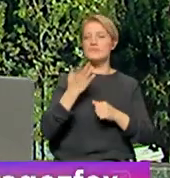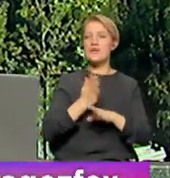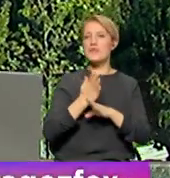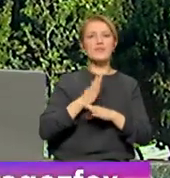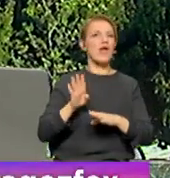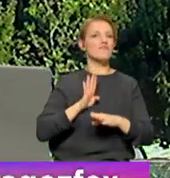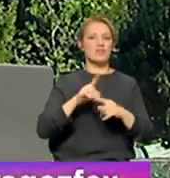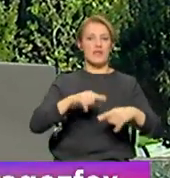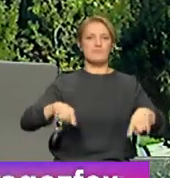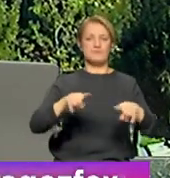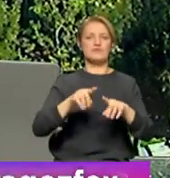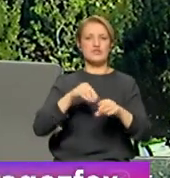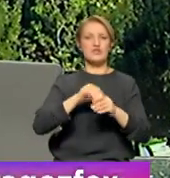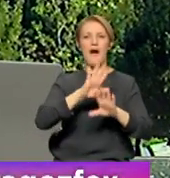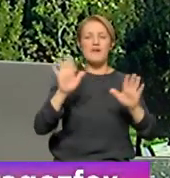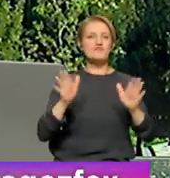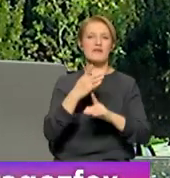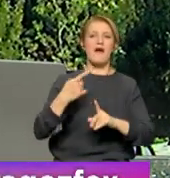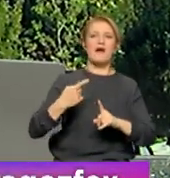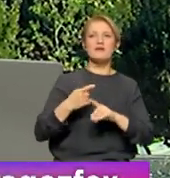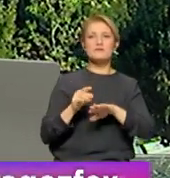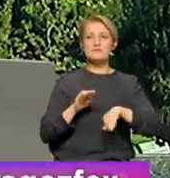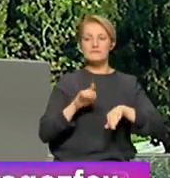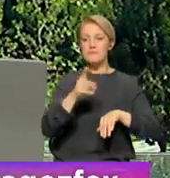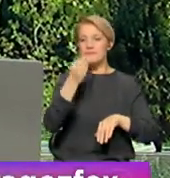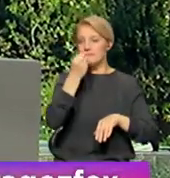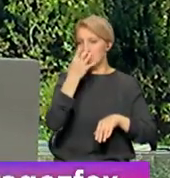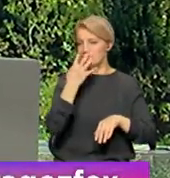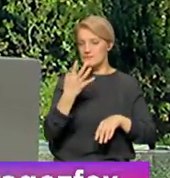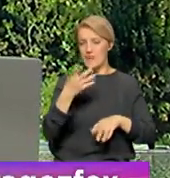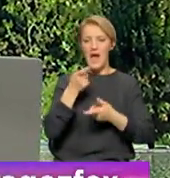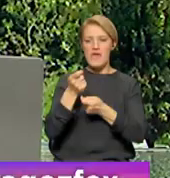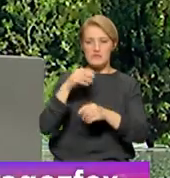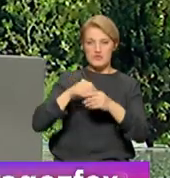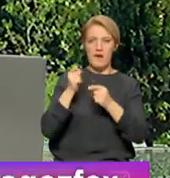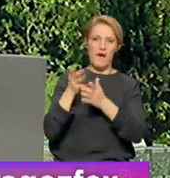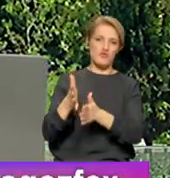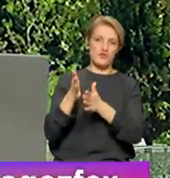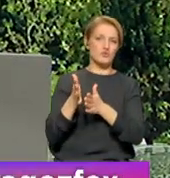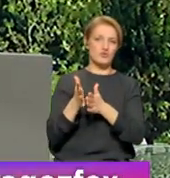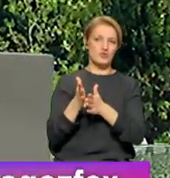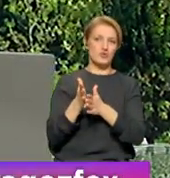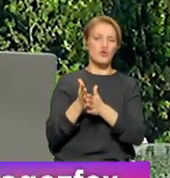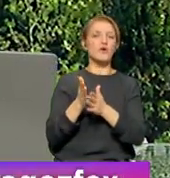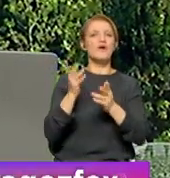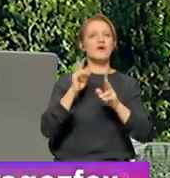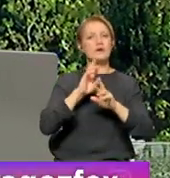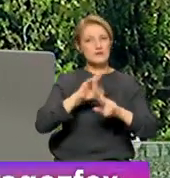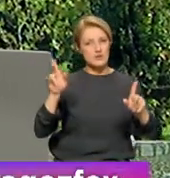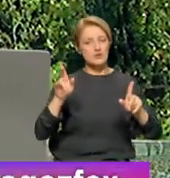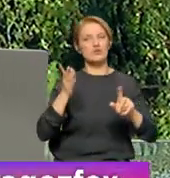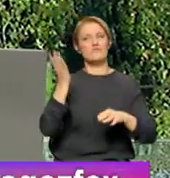evlatlarımız için her şeyden artırıp onların beslenmesi için eğitimleri için harcıyoruz vuruyoruz kırıyoruz